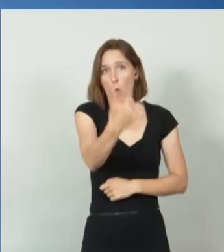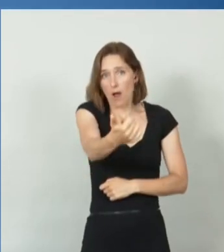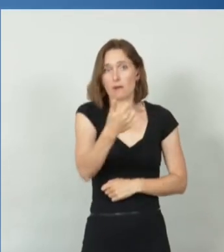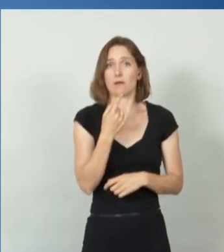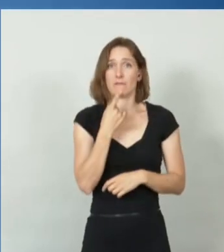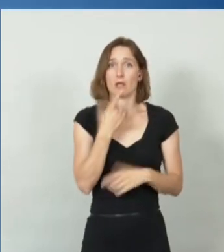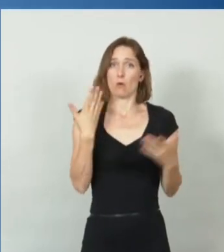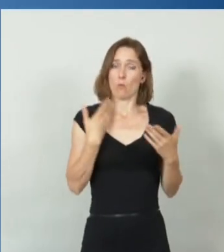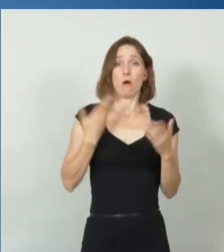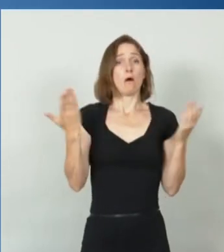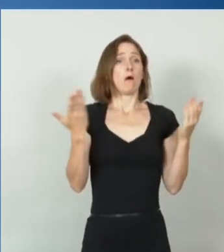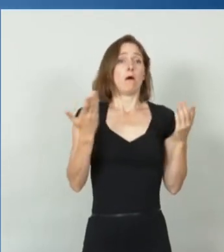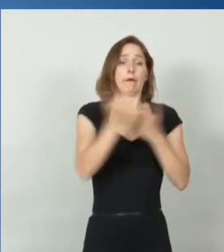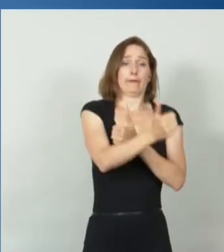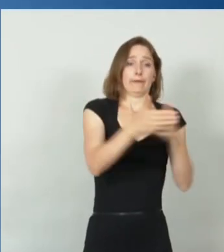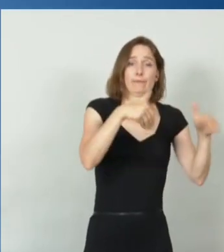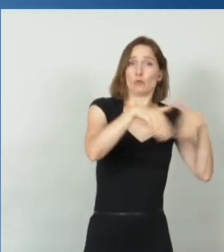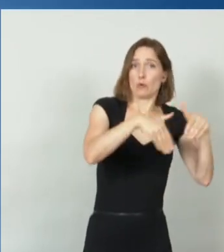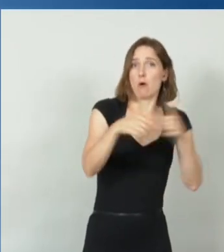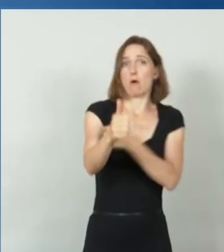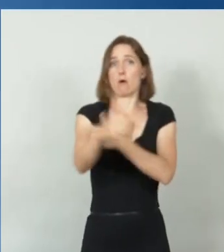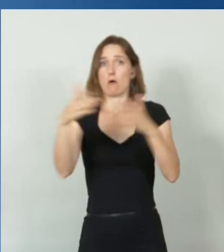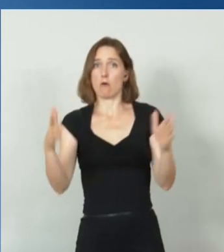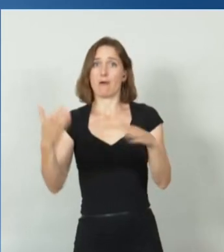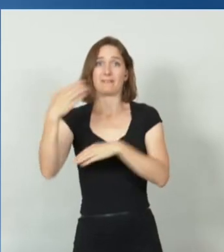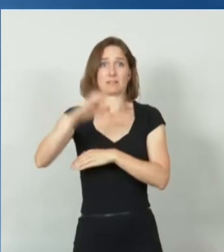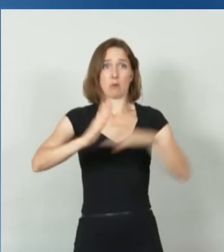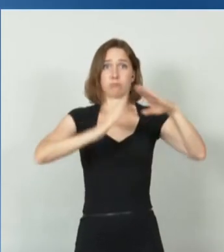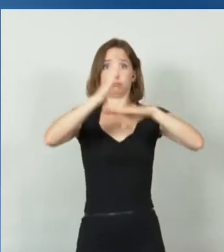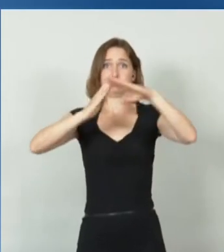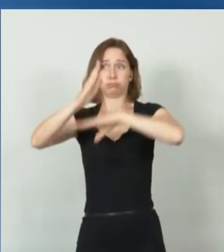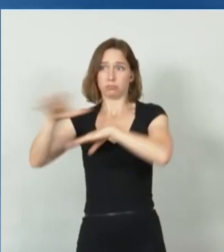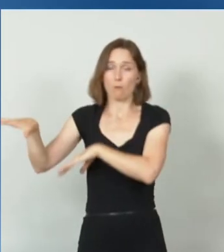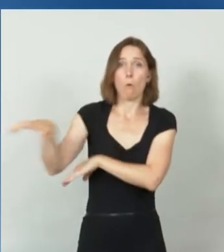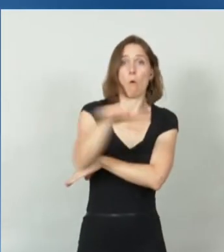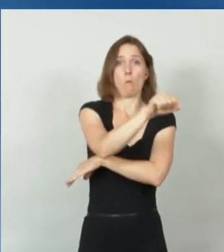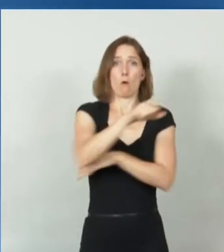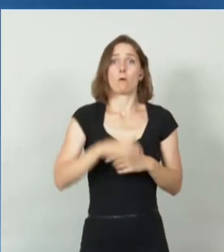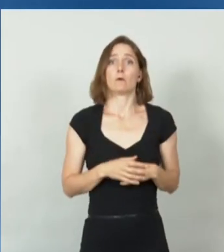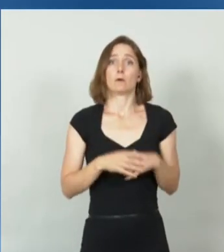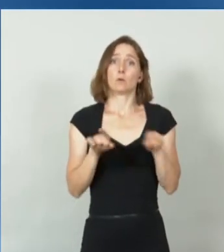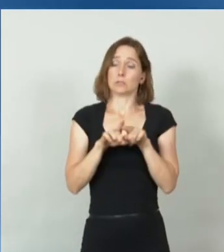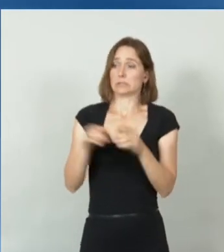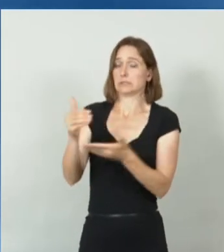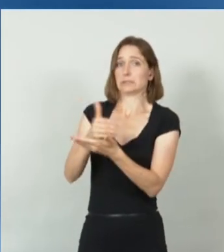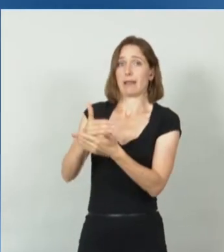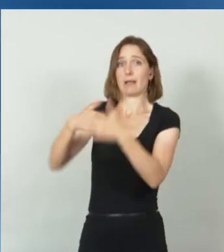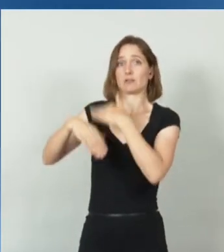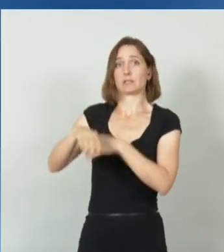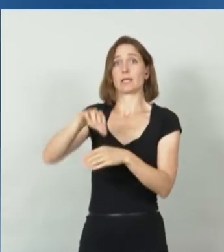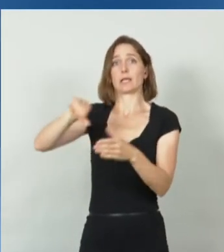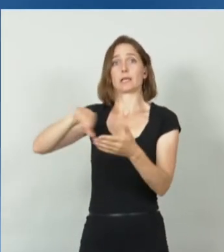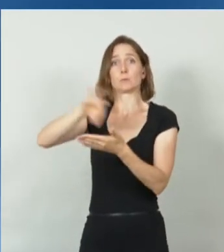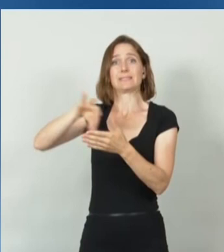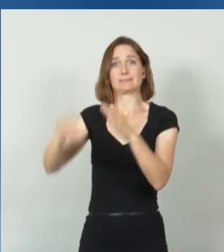fonctionnement et d'investissement le budget de la cuisine centrale est concerné par la revalorisation du SMIC et nous